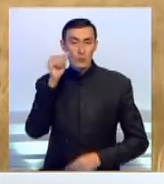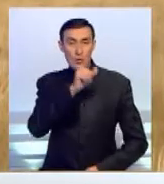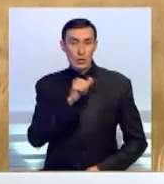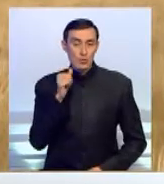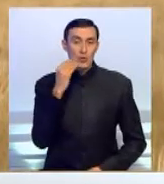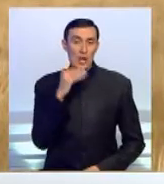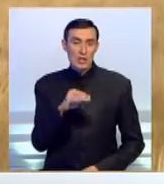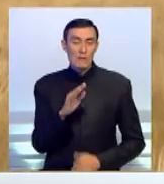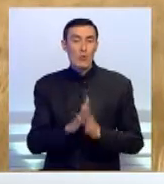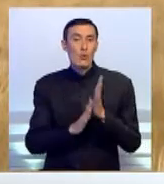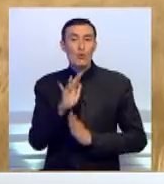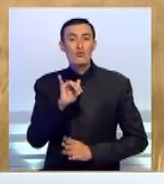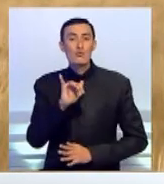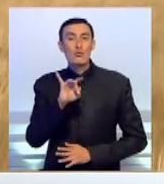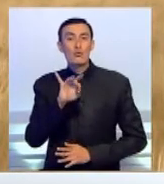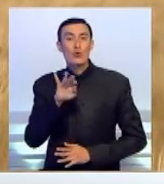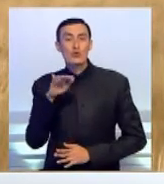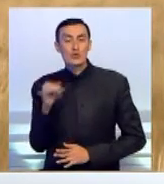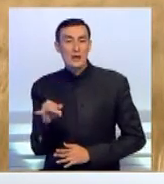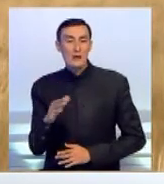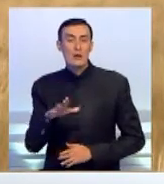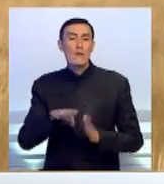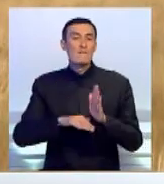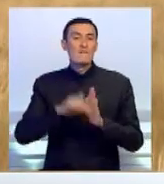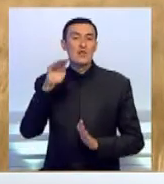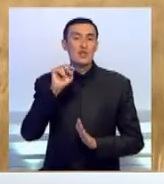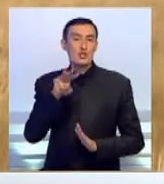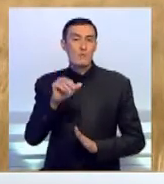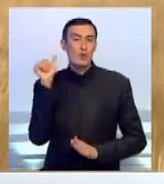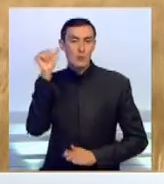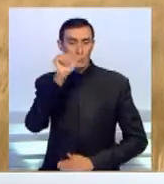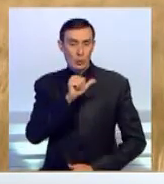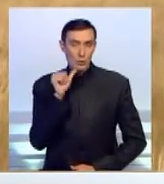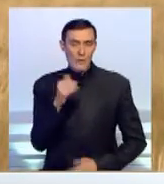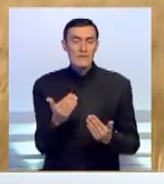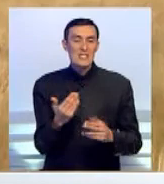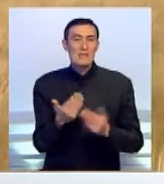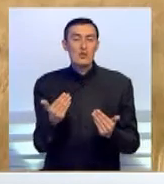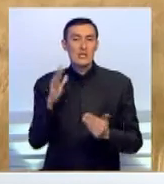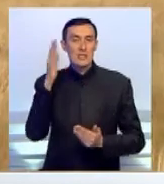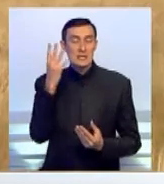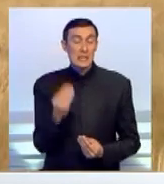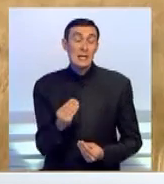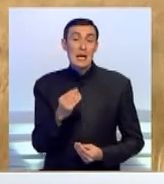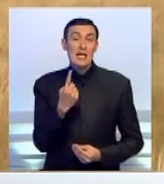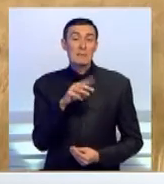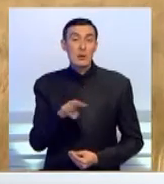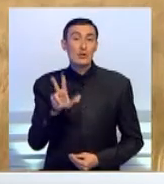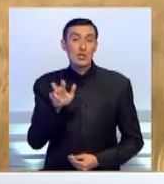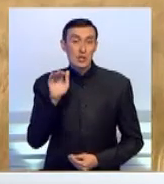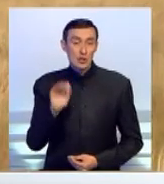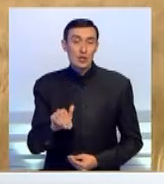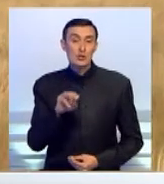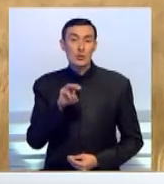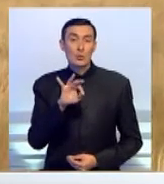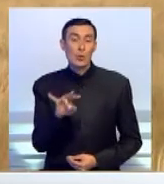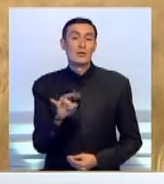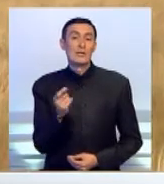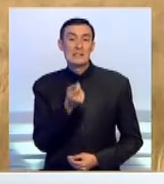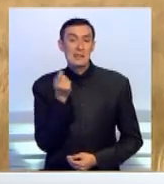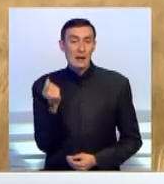качество урожая намного выше, чем в прошлом году. На сегодняшний день из 1 300 000 тонн, поступивших зерна